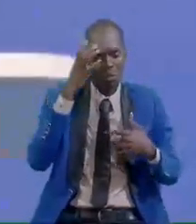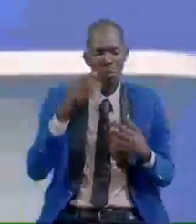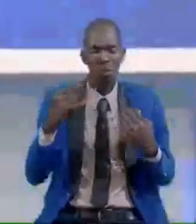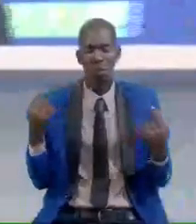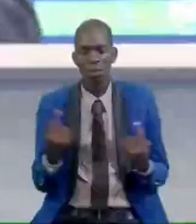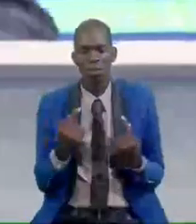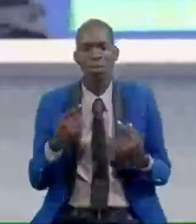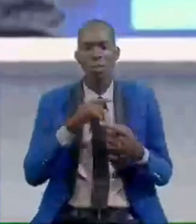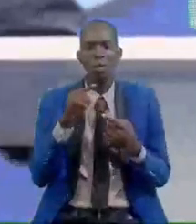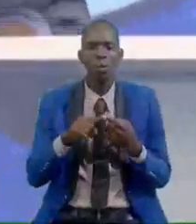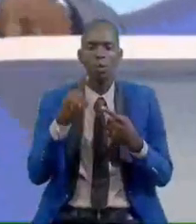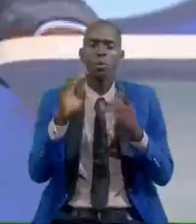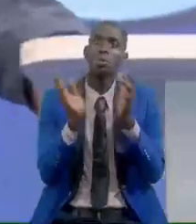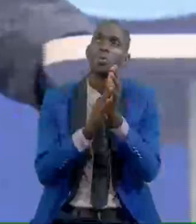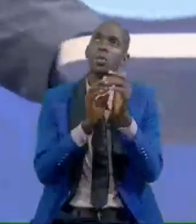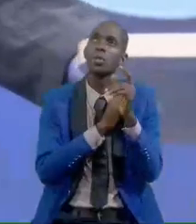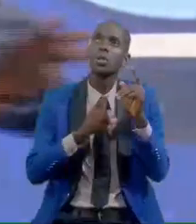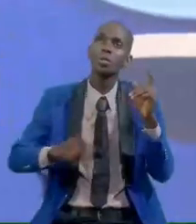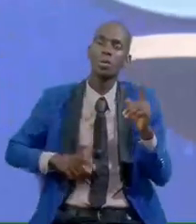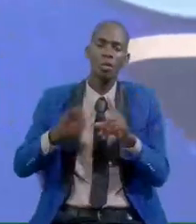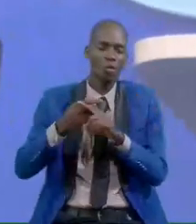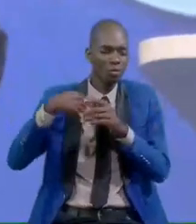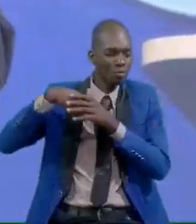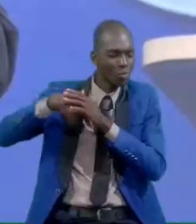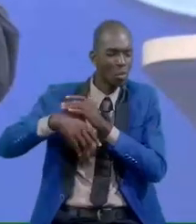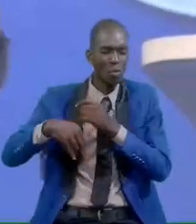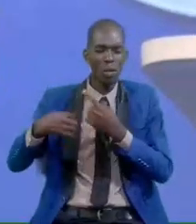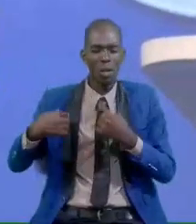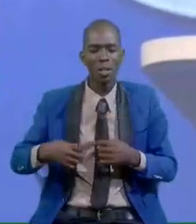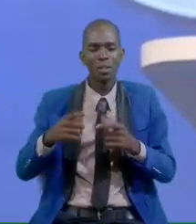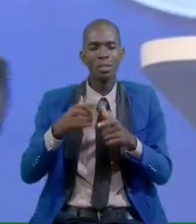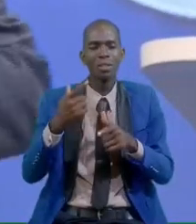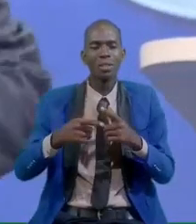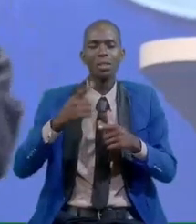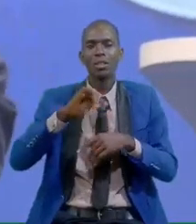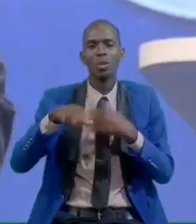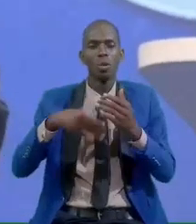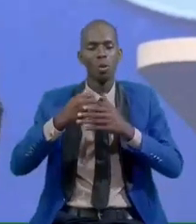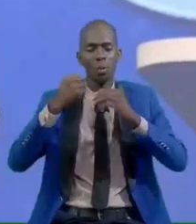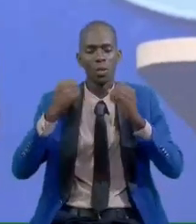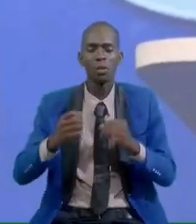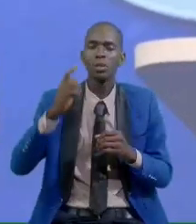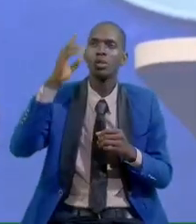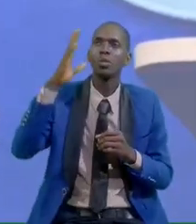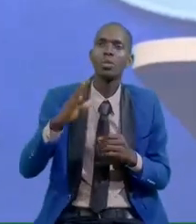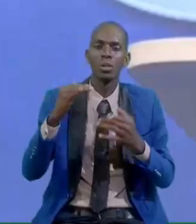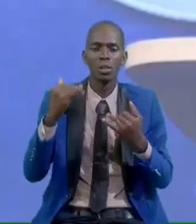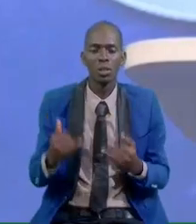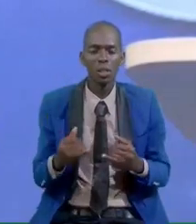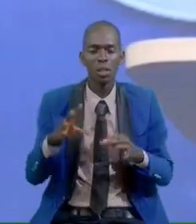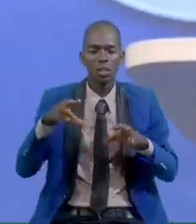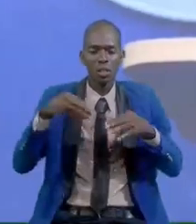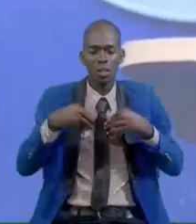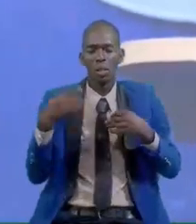tout. Quand tu loues Dieu du plus profond de ton cœur, le Dieu Tout-Puissant vient d'en haut et il habite au milieu des louanges